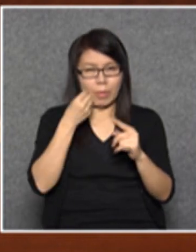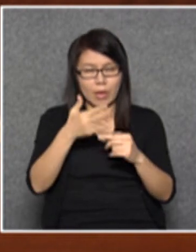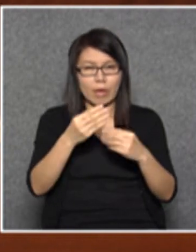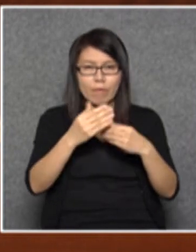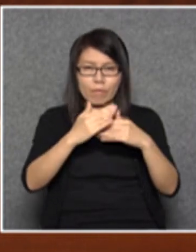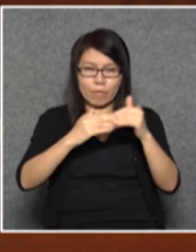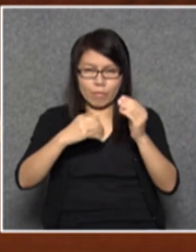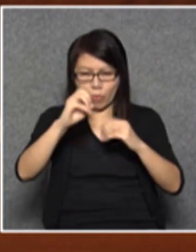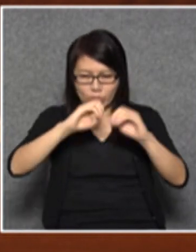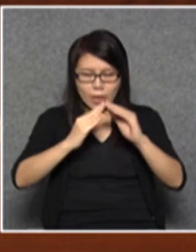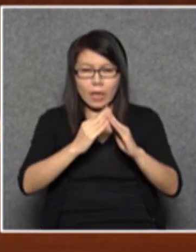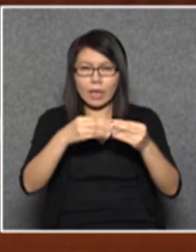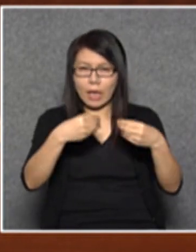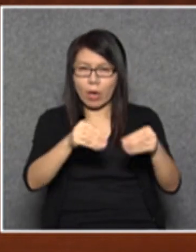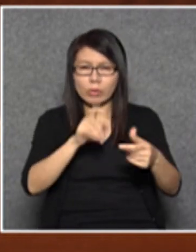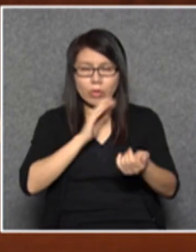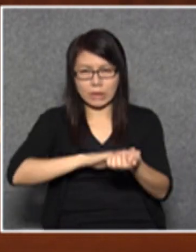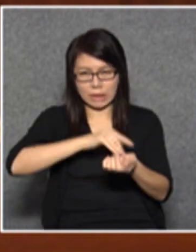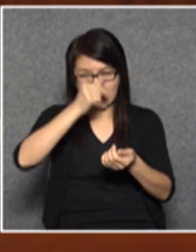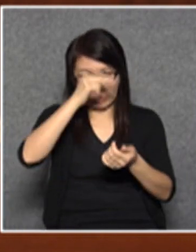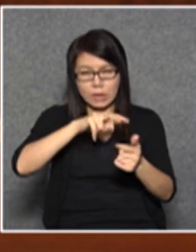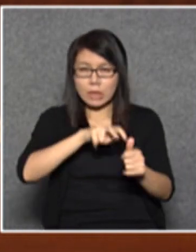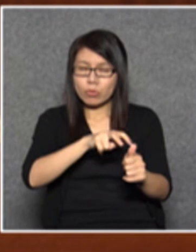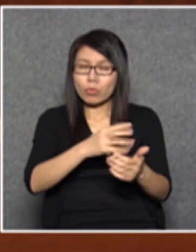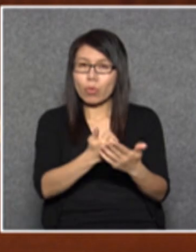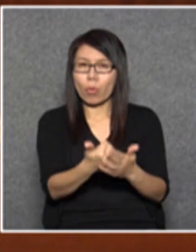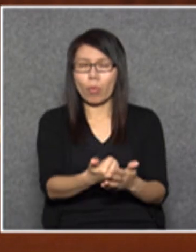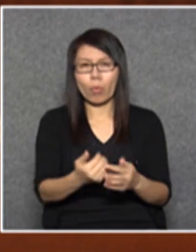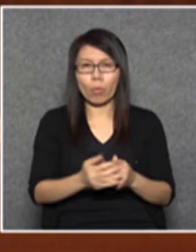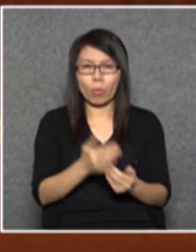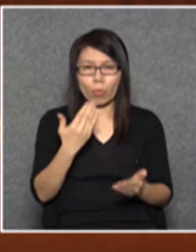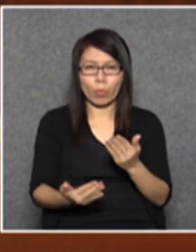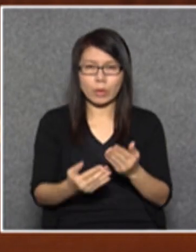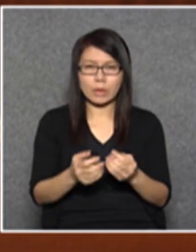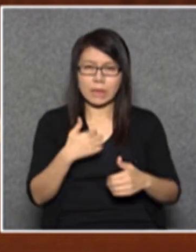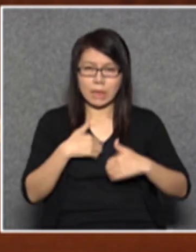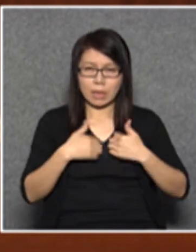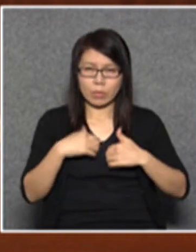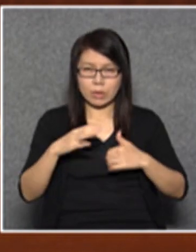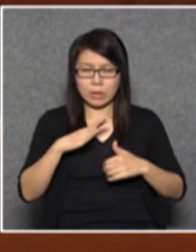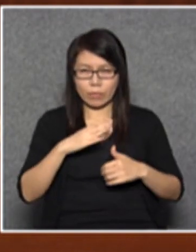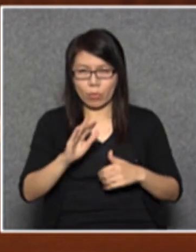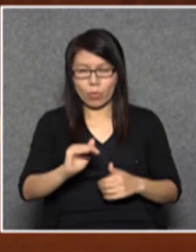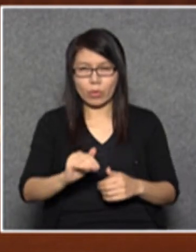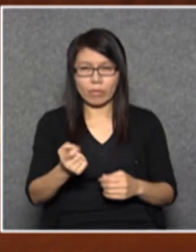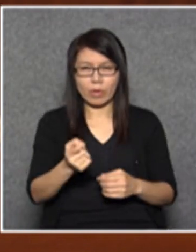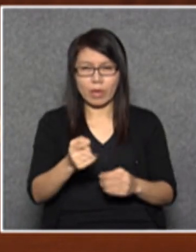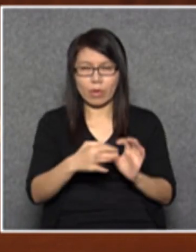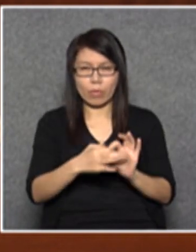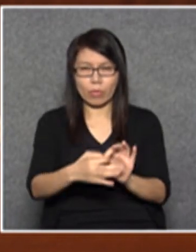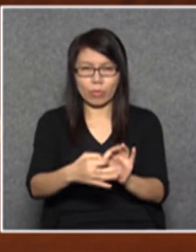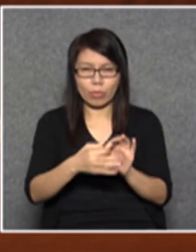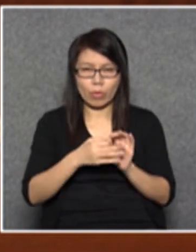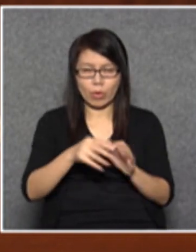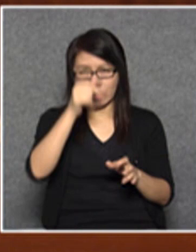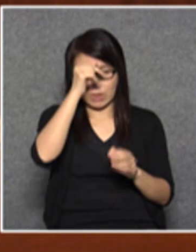可以得到更加好的醫療照顧，或者出現一些緊急的情況底下可以盡快可以聯絡到醫療機